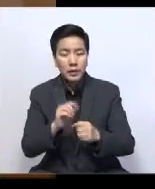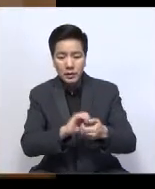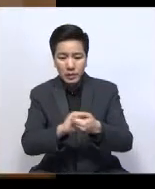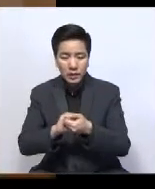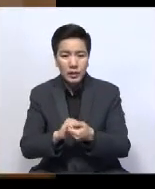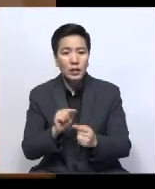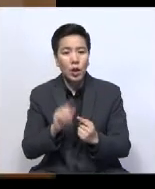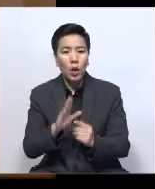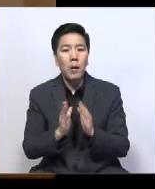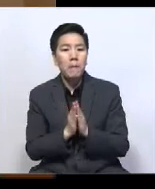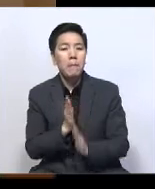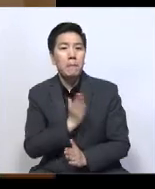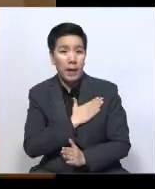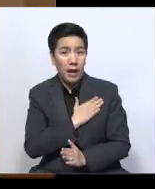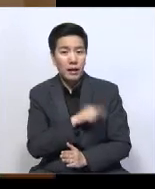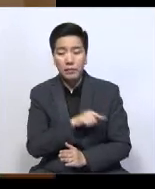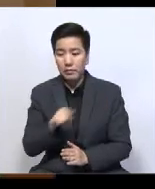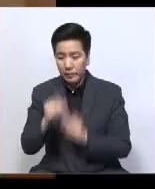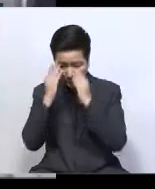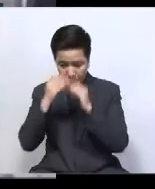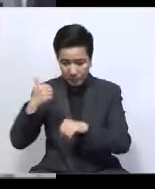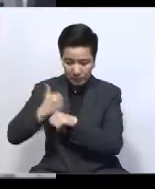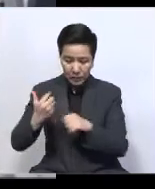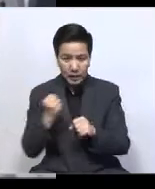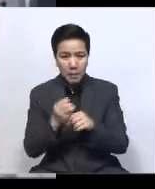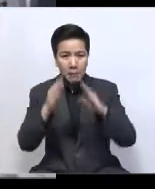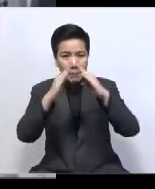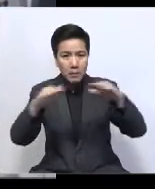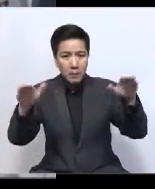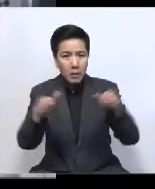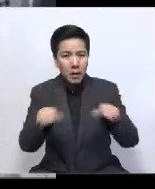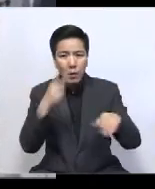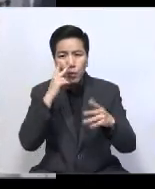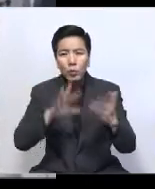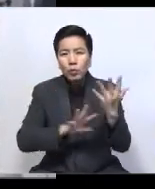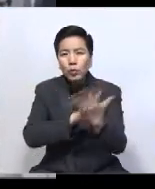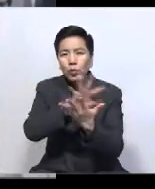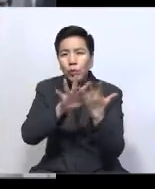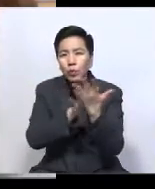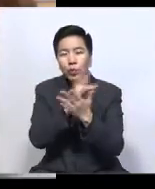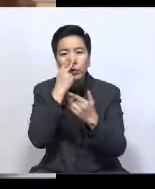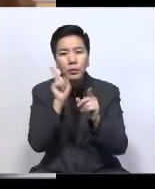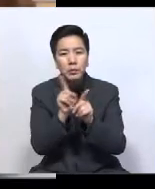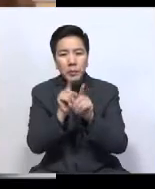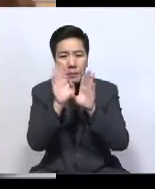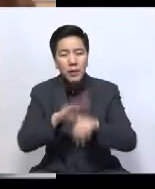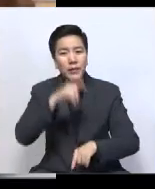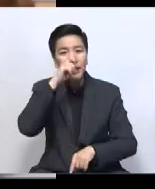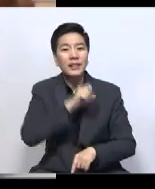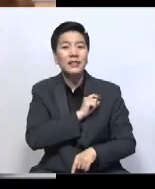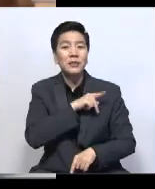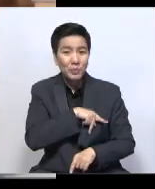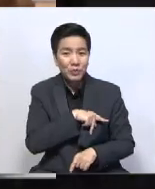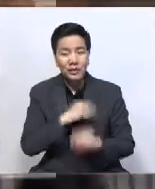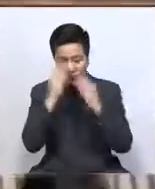านสีแก้วกับโต๊ะอิหม่ามในยุคนั้นโดยสร้างเป็นแบบศิลปะประยุกต์ที่ผสมผสานระหว่างสถาปัตยกรรมของไทยพุทธ